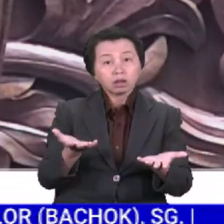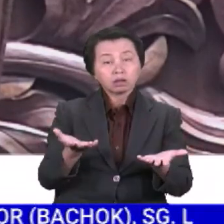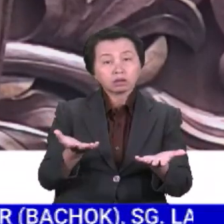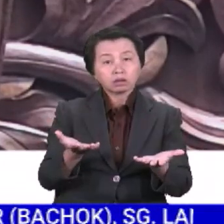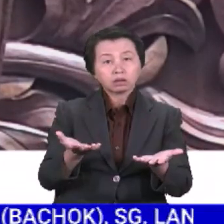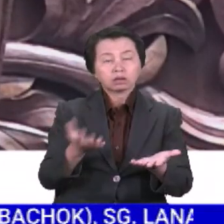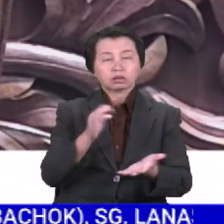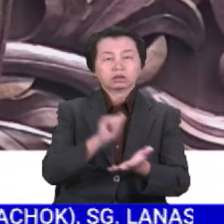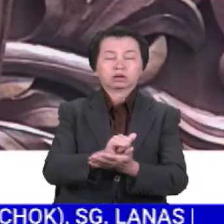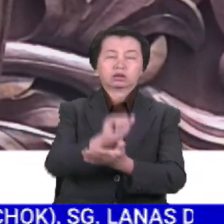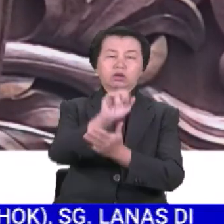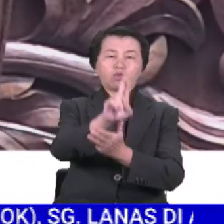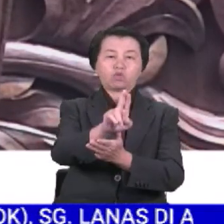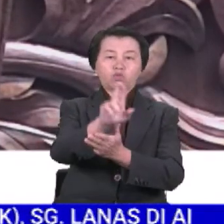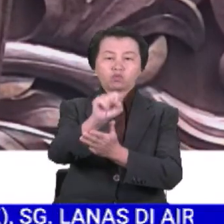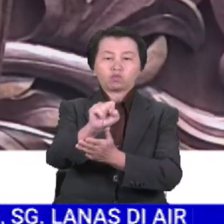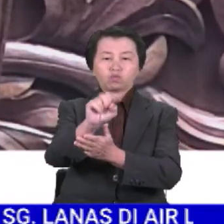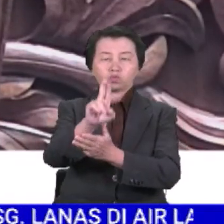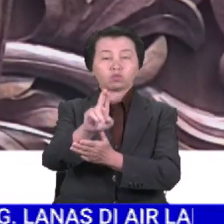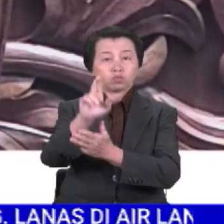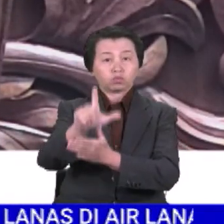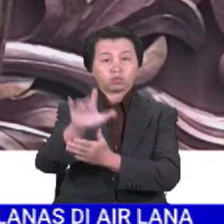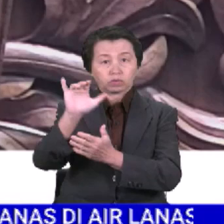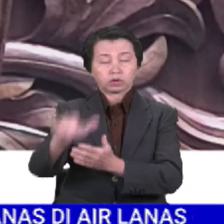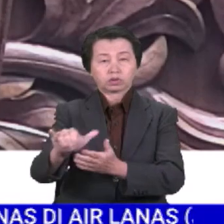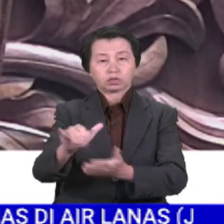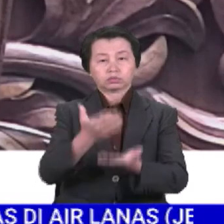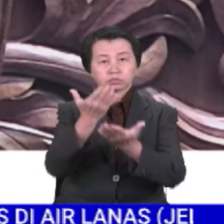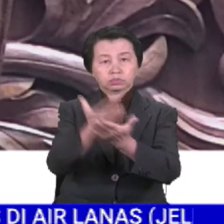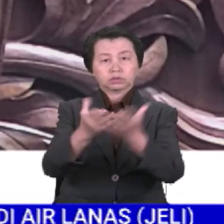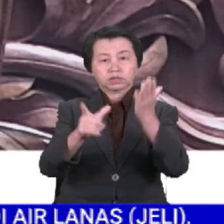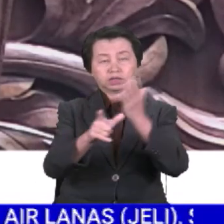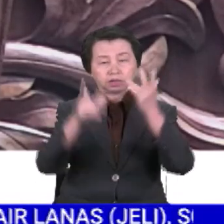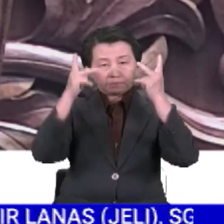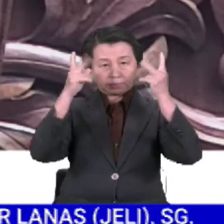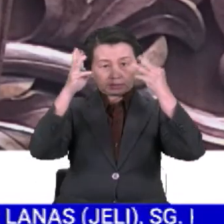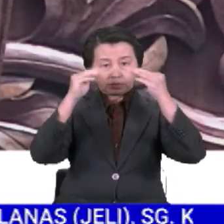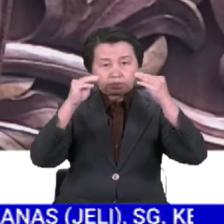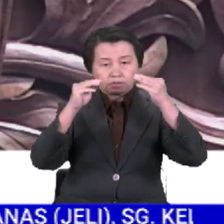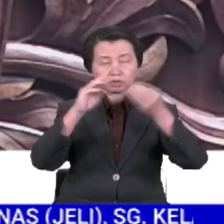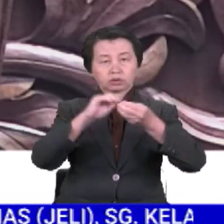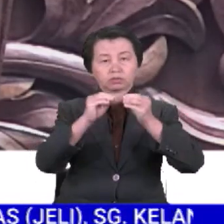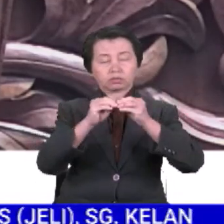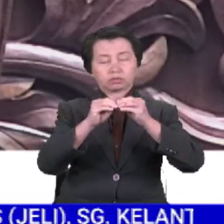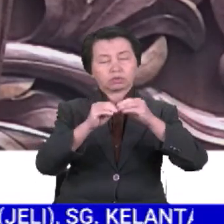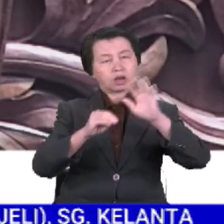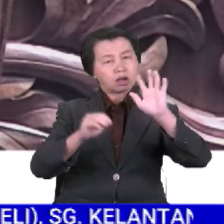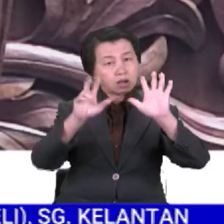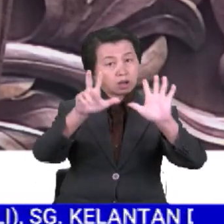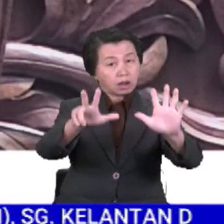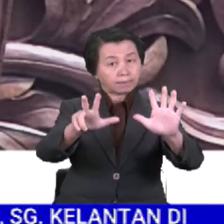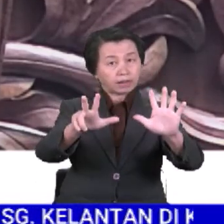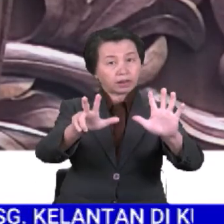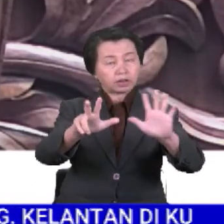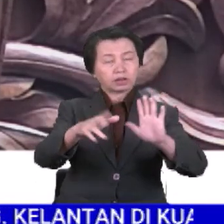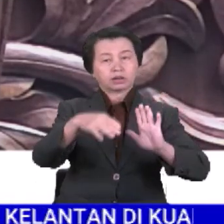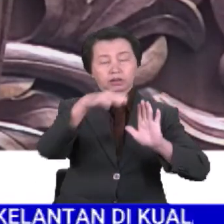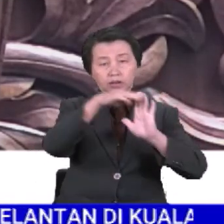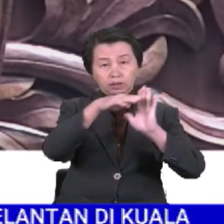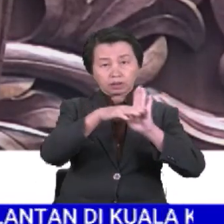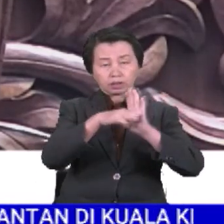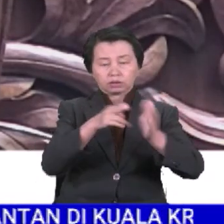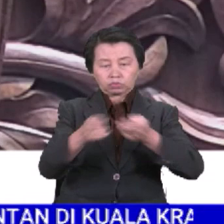bahwa USU seperti yang dikemukakan oleh yang bernama Muhammad Di mana para menteri di bawah nama delapan dalam aturan